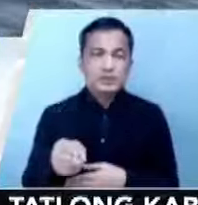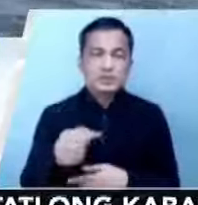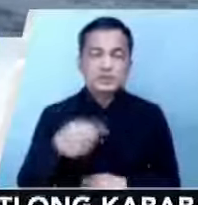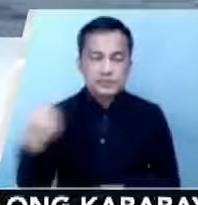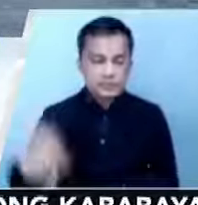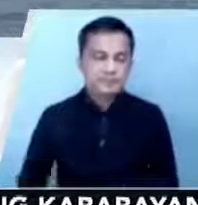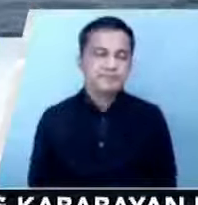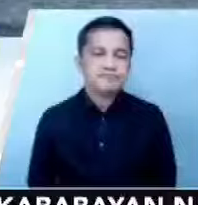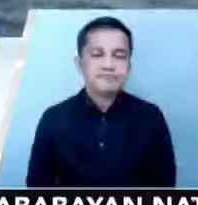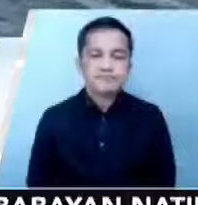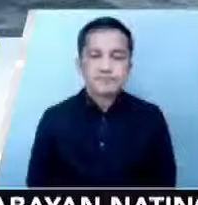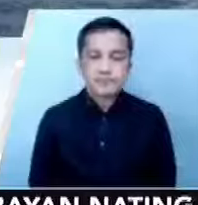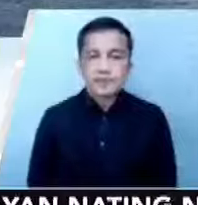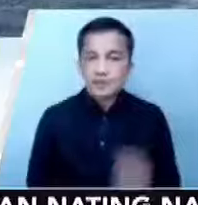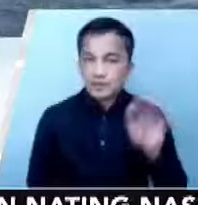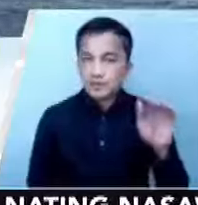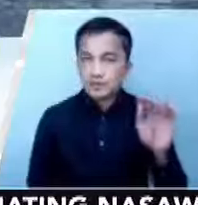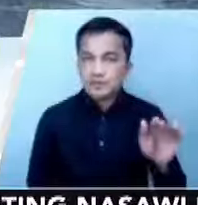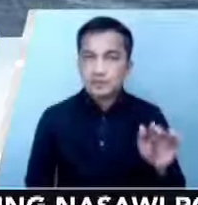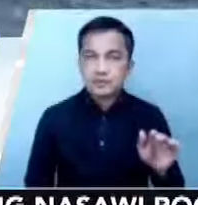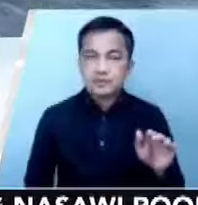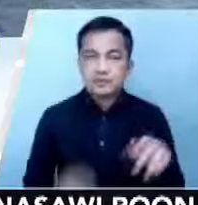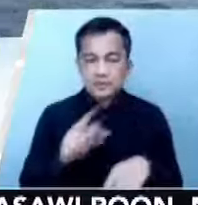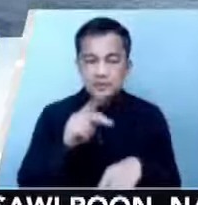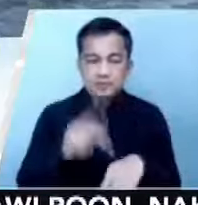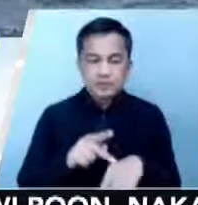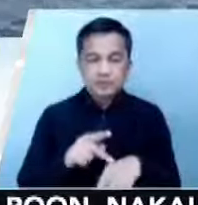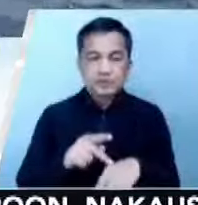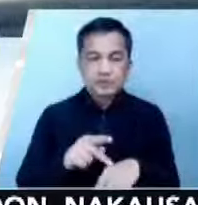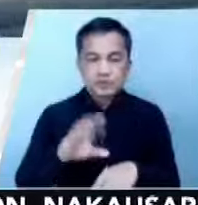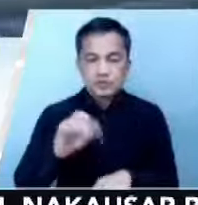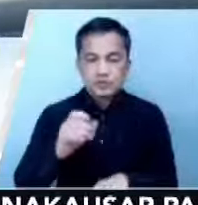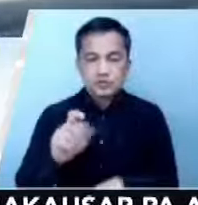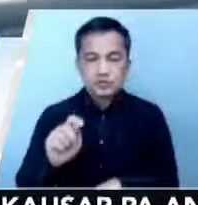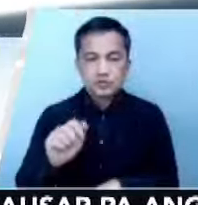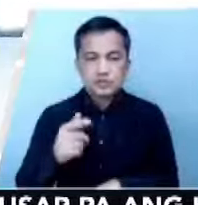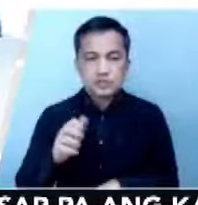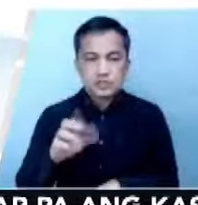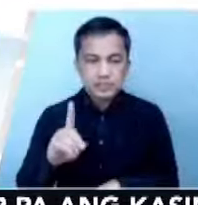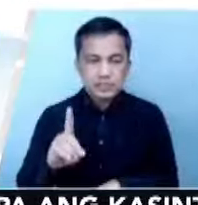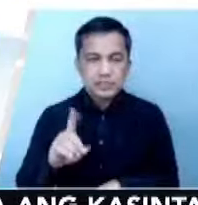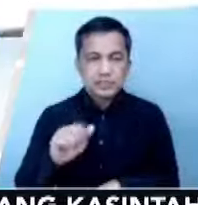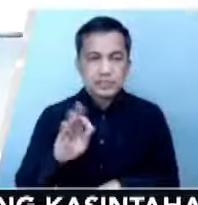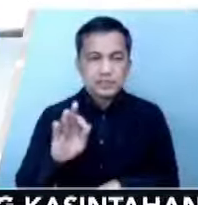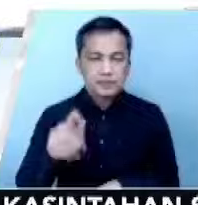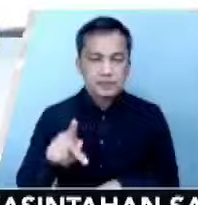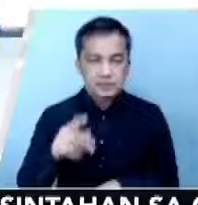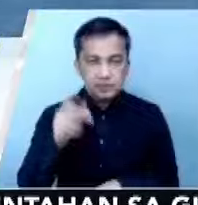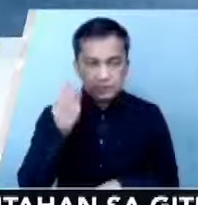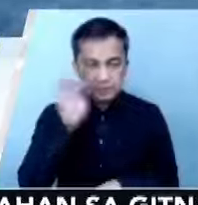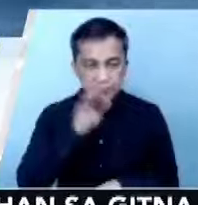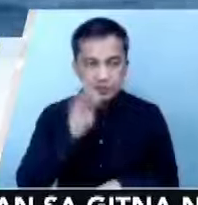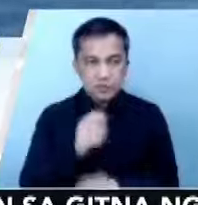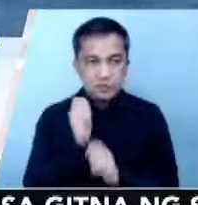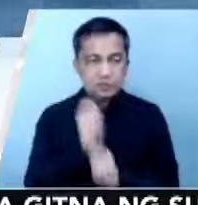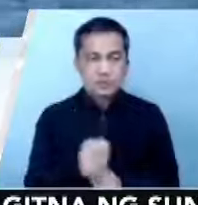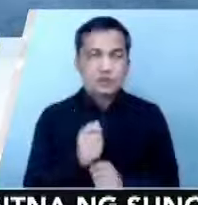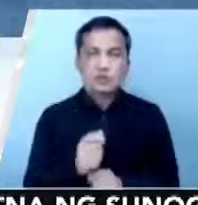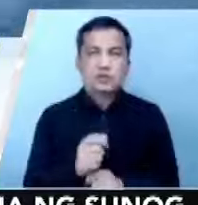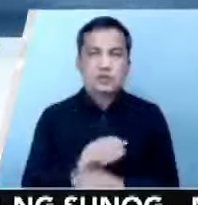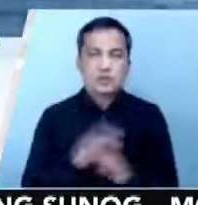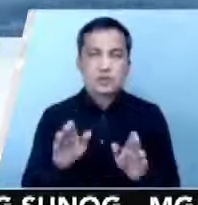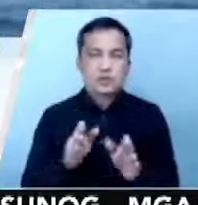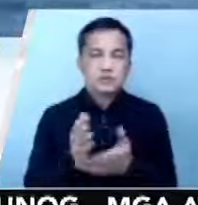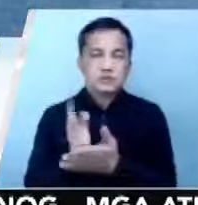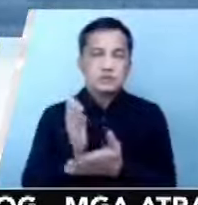Kaya panawagan niya sa Philippine Coast Guard, AFP at mga Pilipinong mangingisda, huwag baliwalain